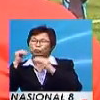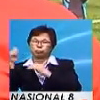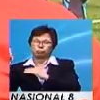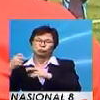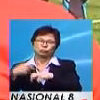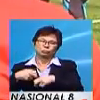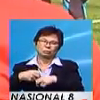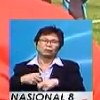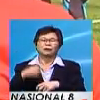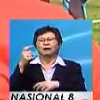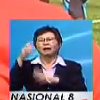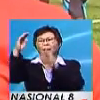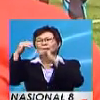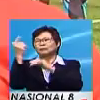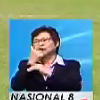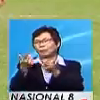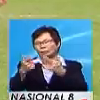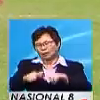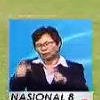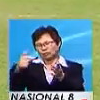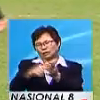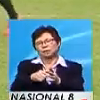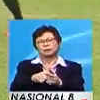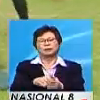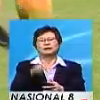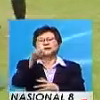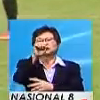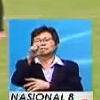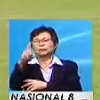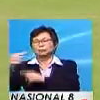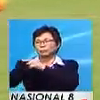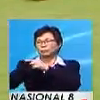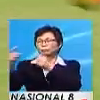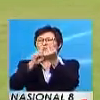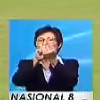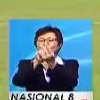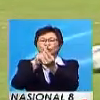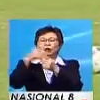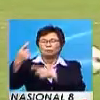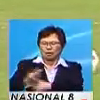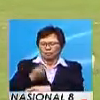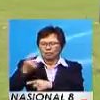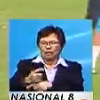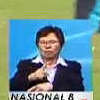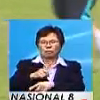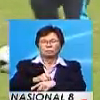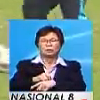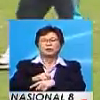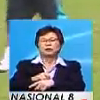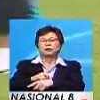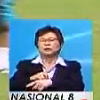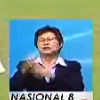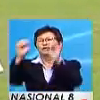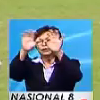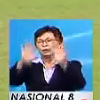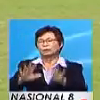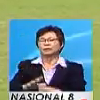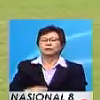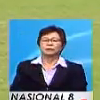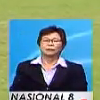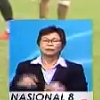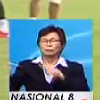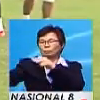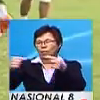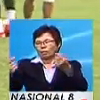perkara tak berlaku lagilah untuk se round nanti pasukan sa dbi ditemui ketika menjalin latihan di bukit jelutong Shah Alam perlawanan bakal